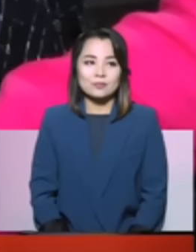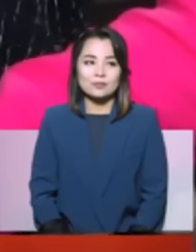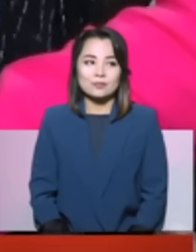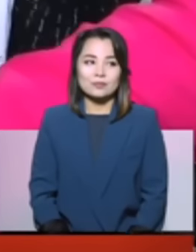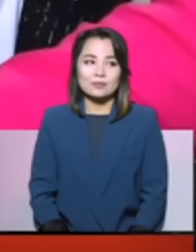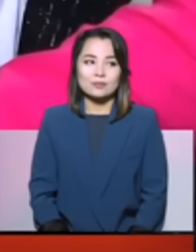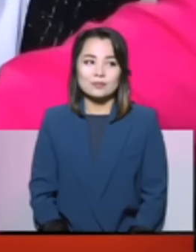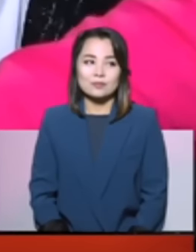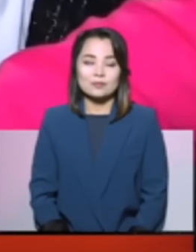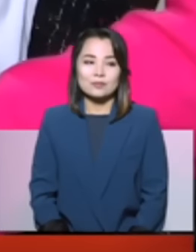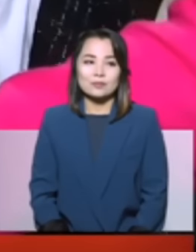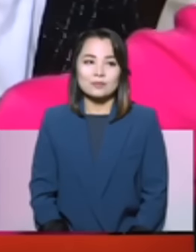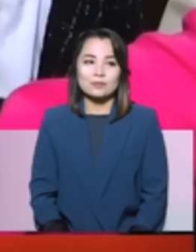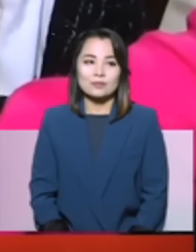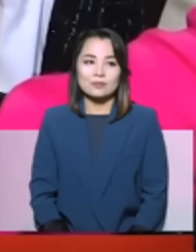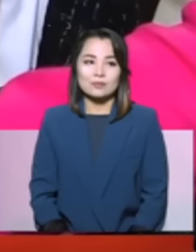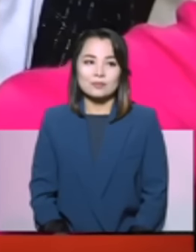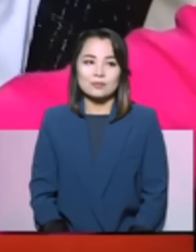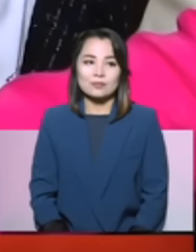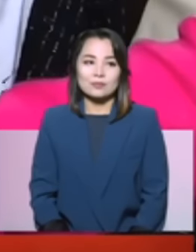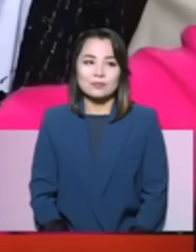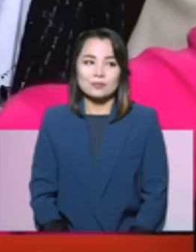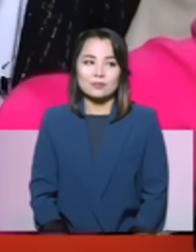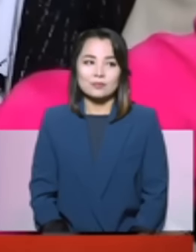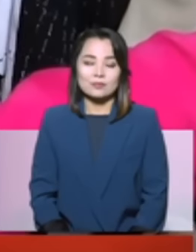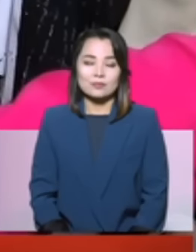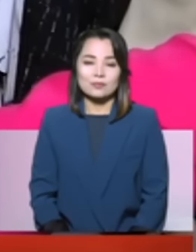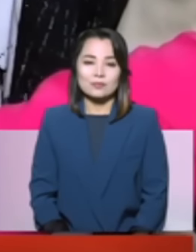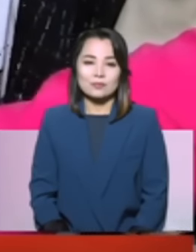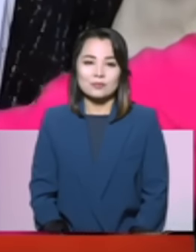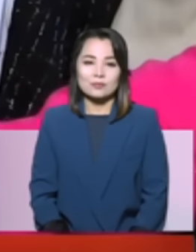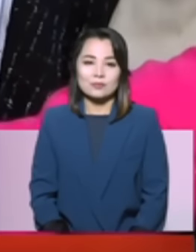Өзімінің қарасы,